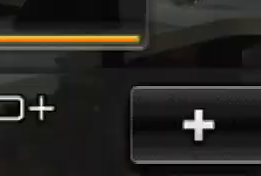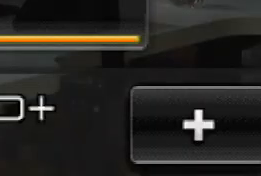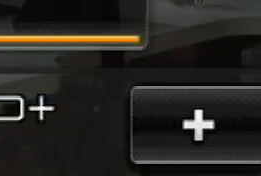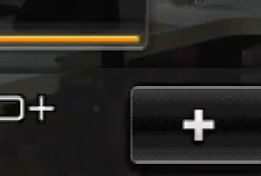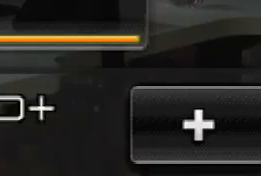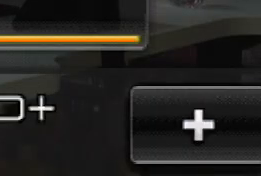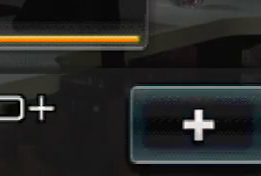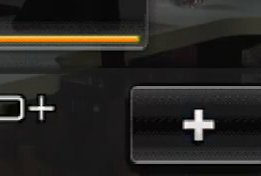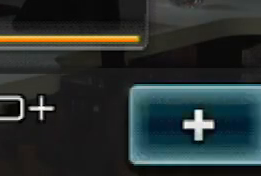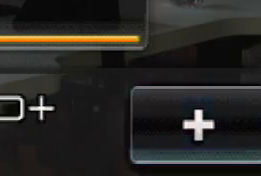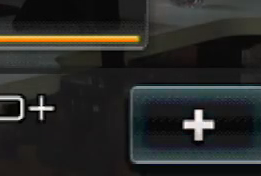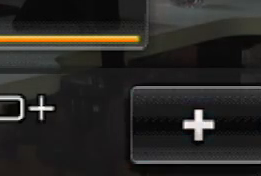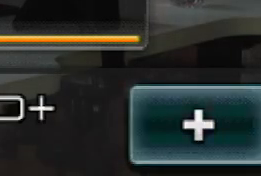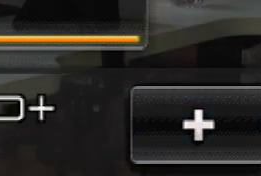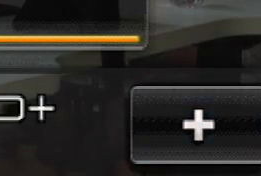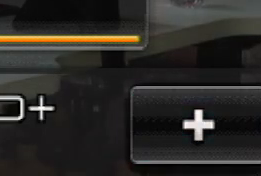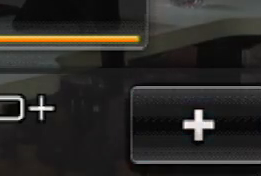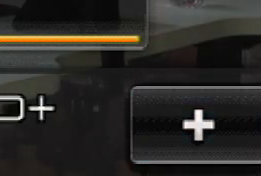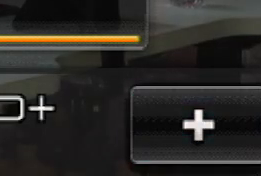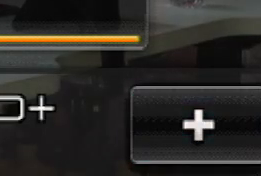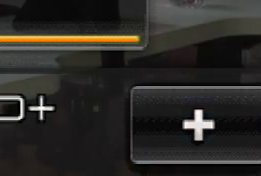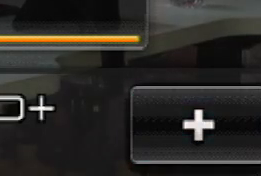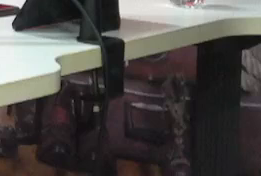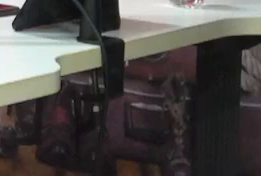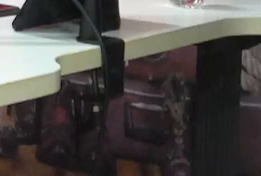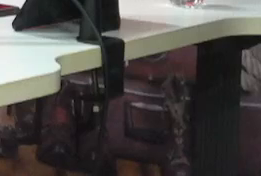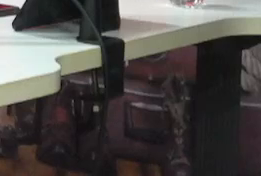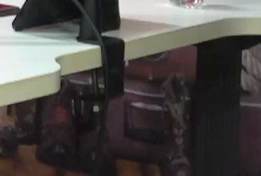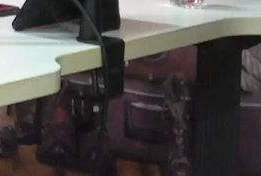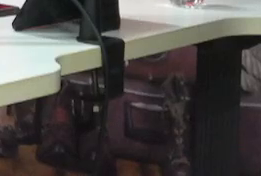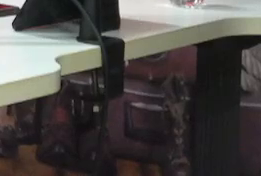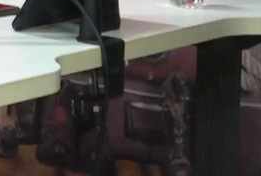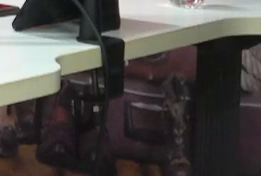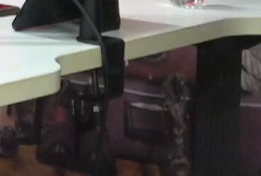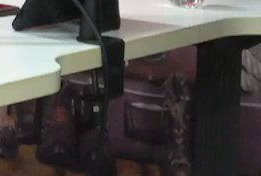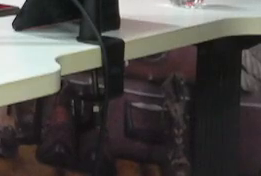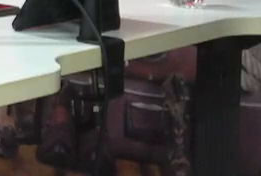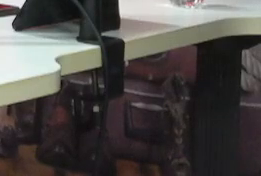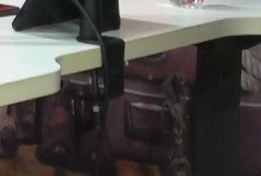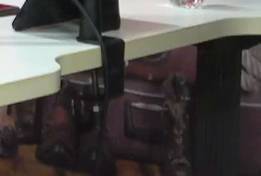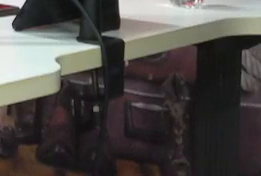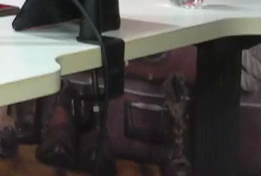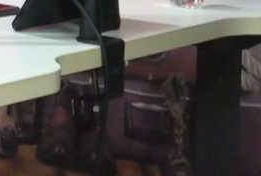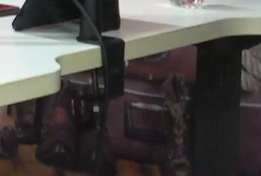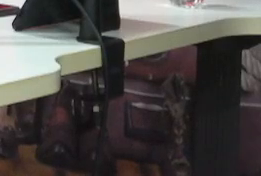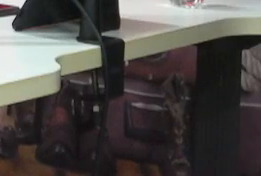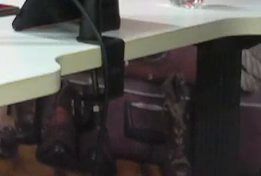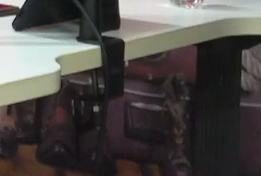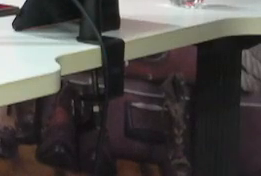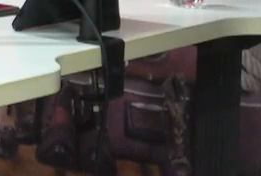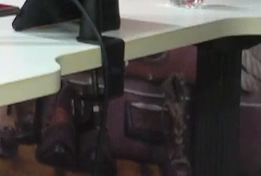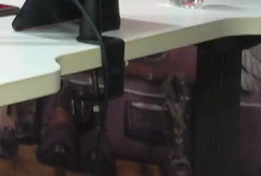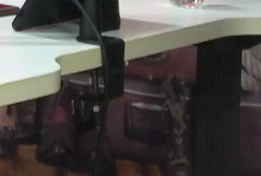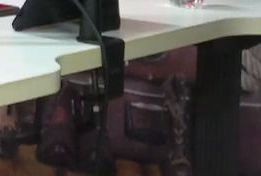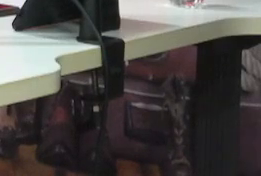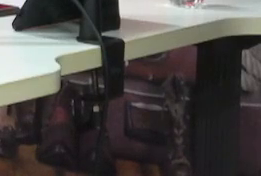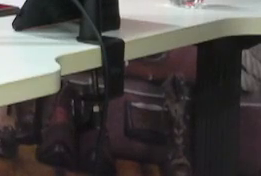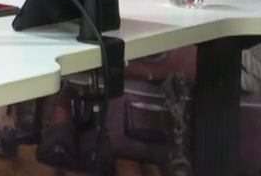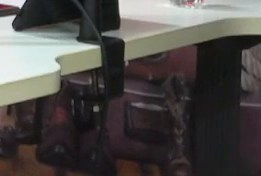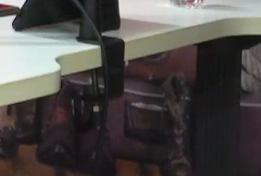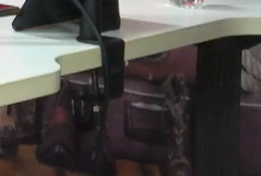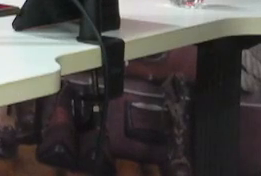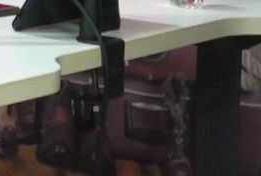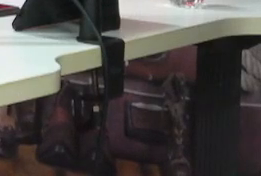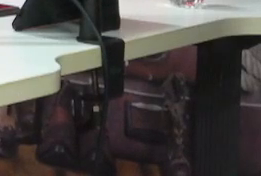ah patuloy na pinapakita po namin sa inyo mga kapatid na sa oras po na ito ay ah ah patuloy niyo pong ah